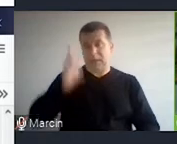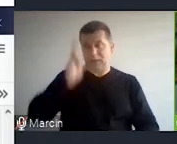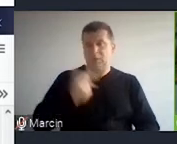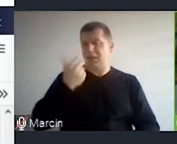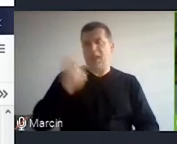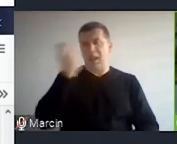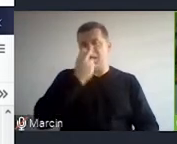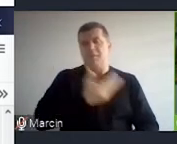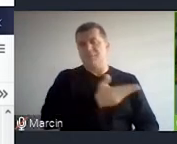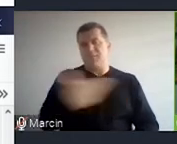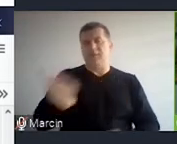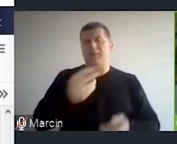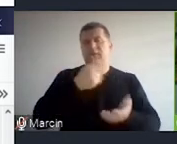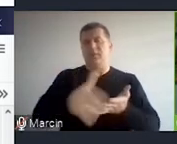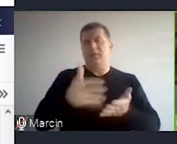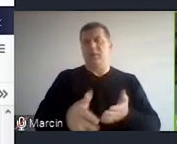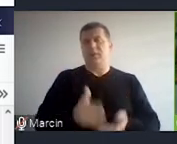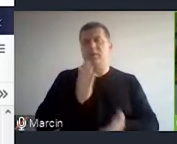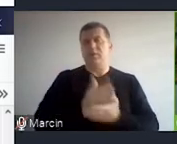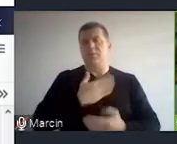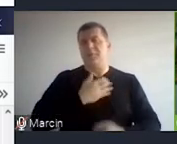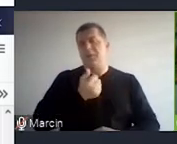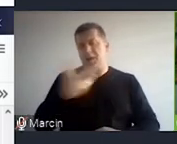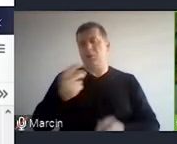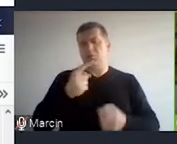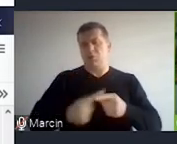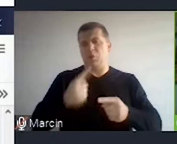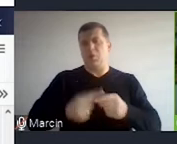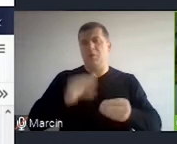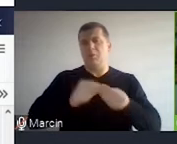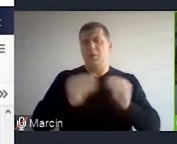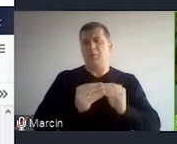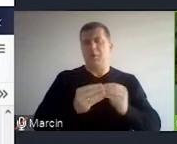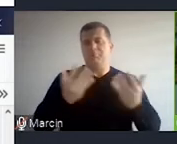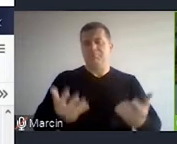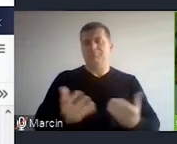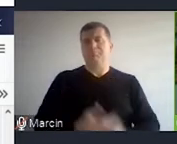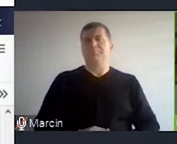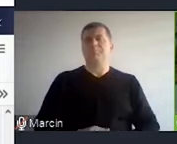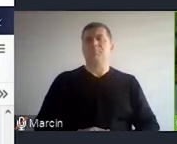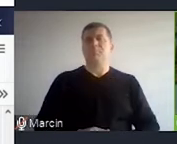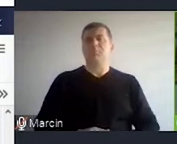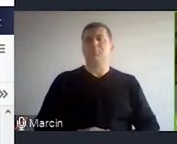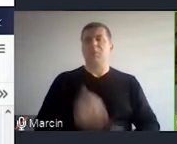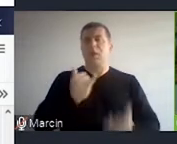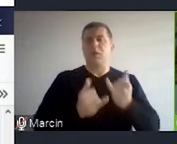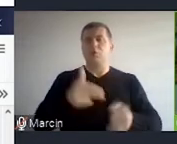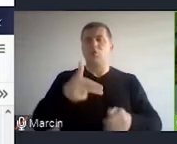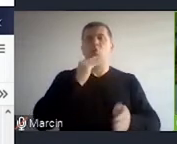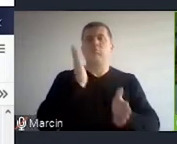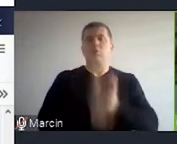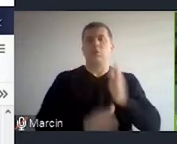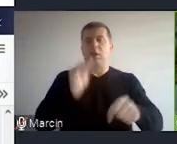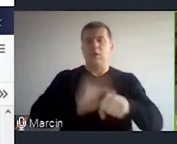nie interesują Państwa wydatki. To będzie generować kilka problemów na poziomie organizacyjnym. Jeśli w ramach uproszczonej